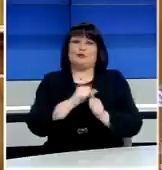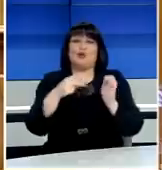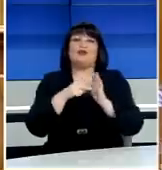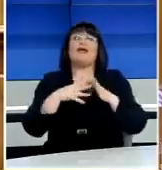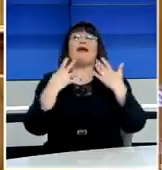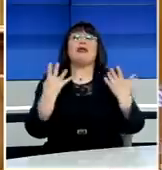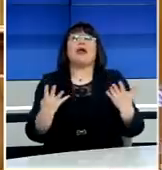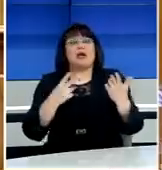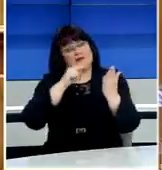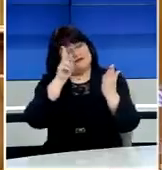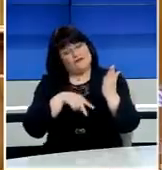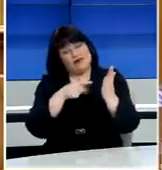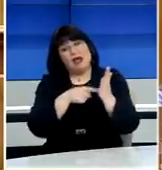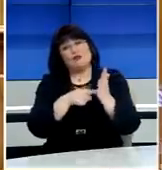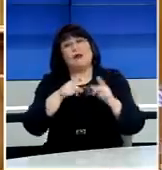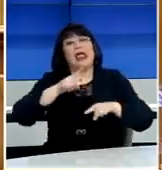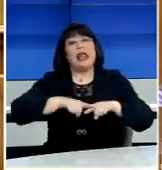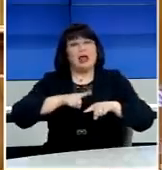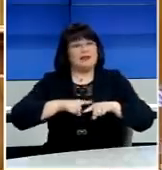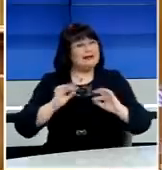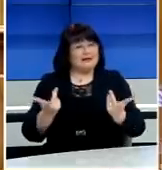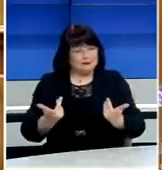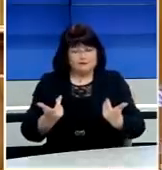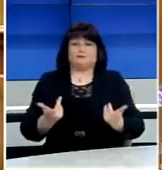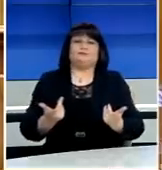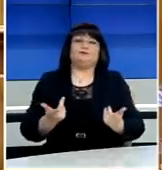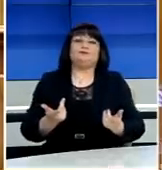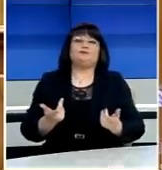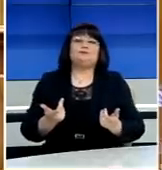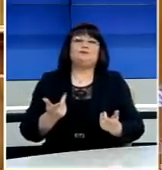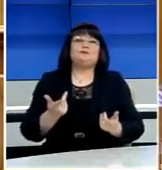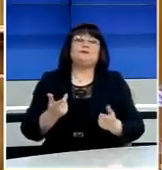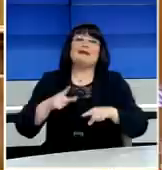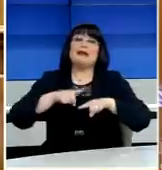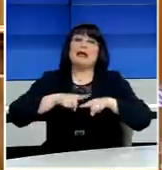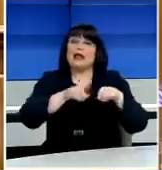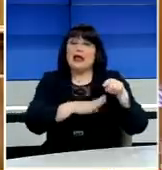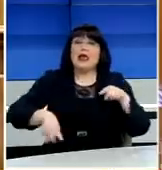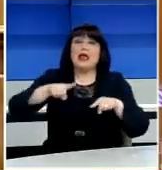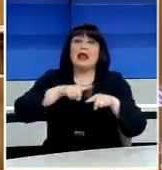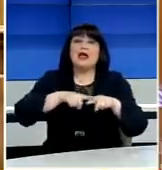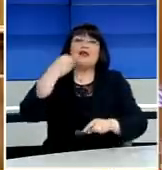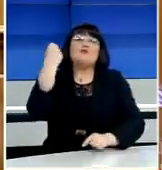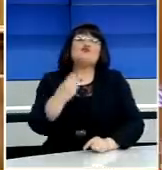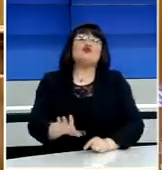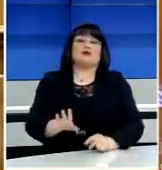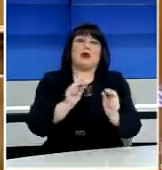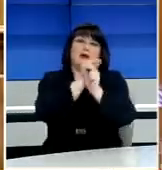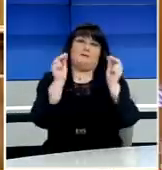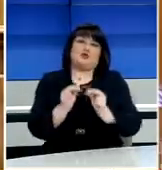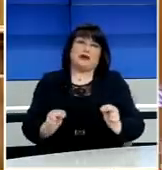2019, ότι η Ελλάδα, η χώρα μας, είναι η χώρα με τη χειρότερη